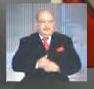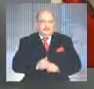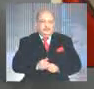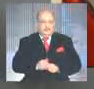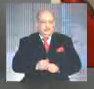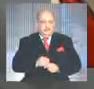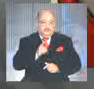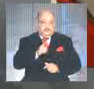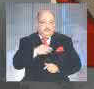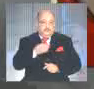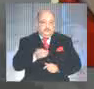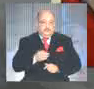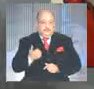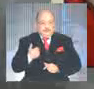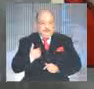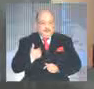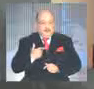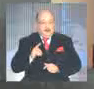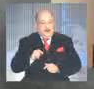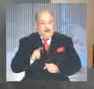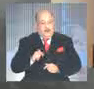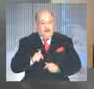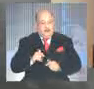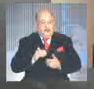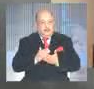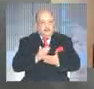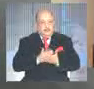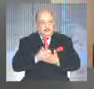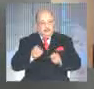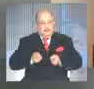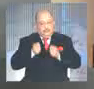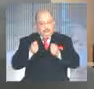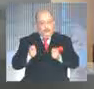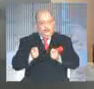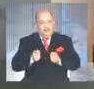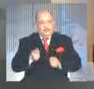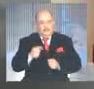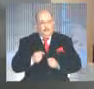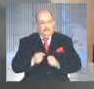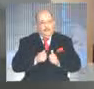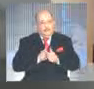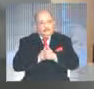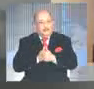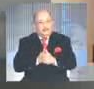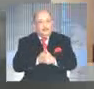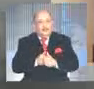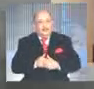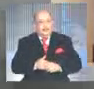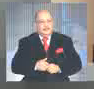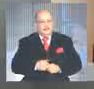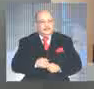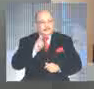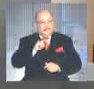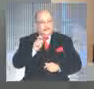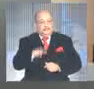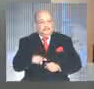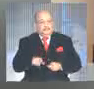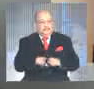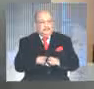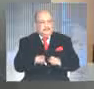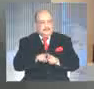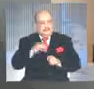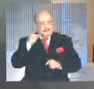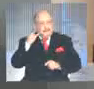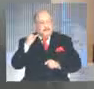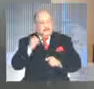خط الثالث المشروع هذا والتمويل. الجمعية هذه معناتها فيها برشا صفات معناتها متوفرة فيها، وكل أكبر حاجة